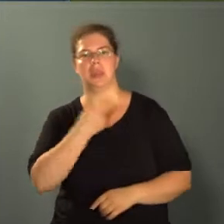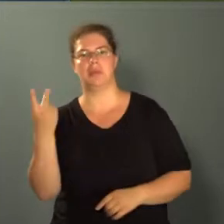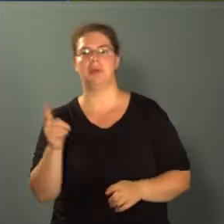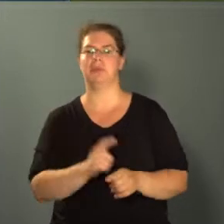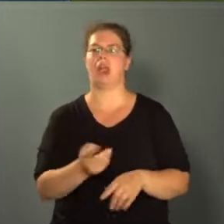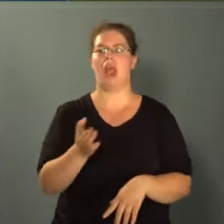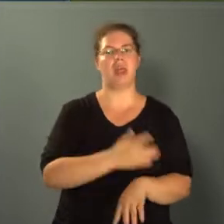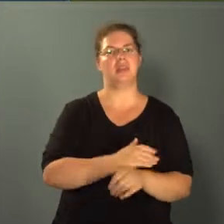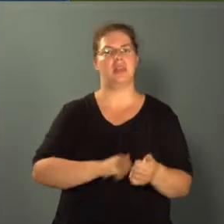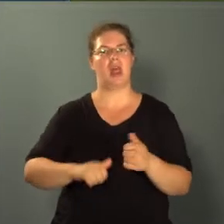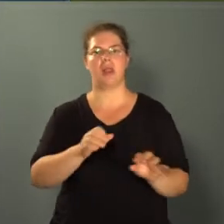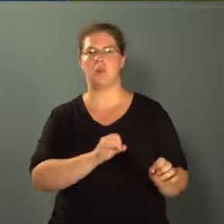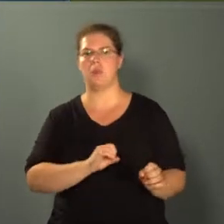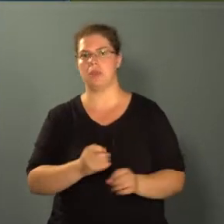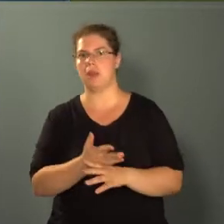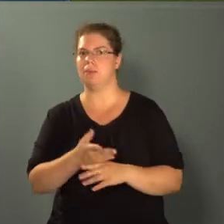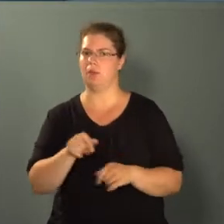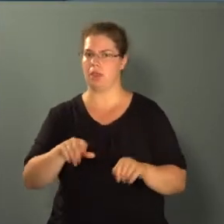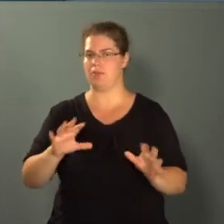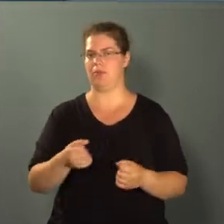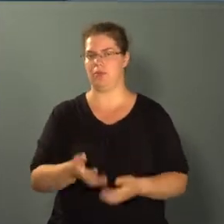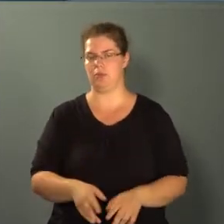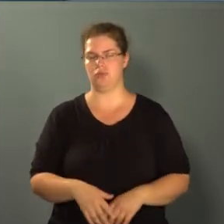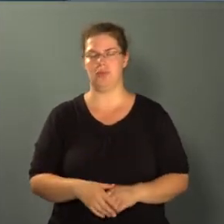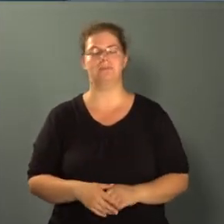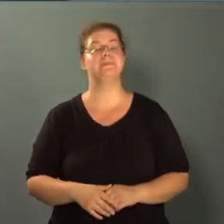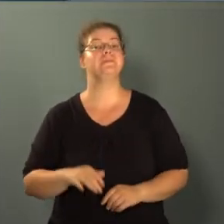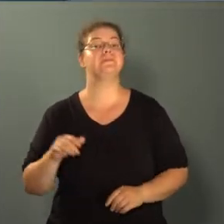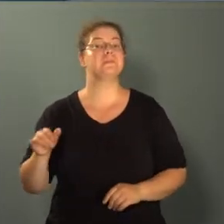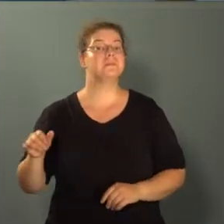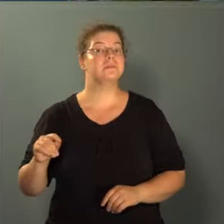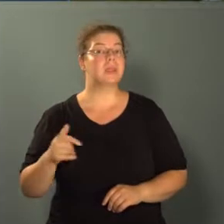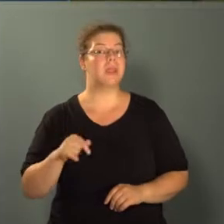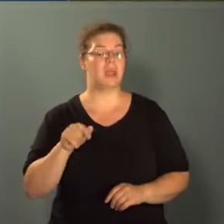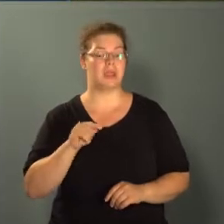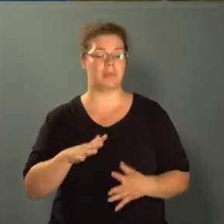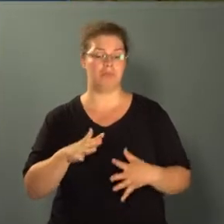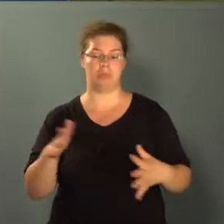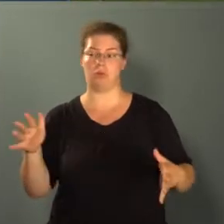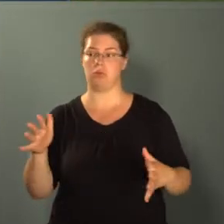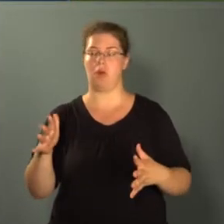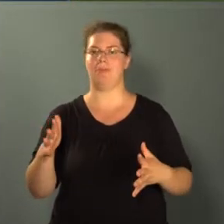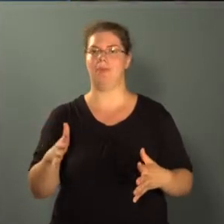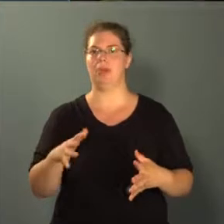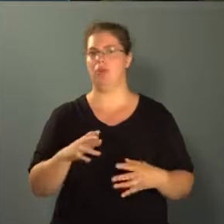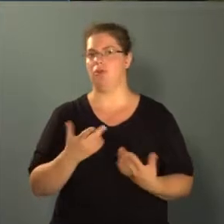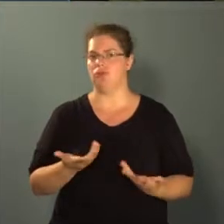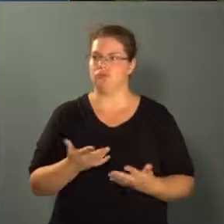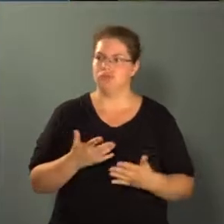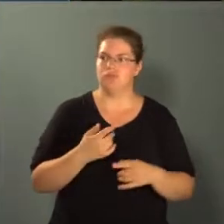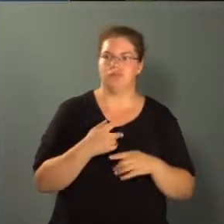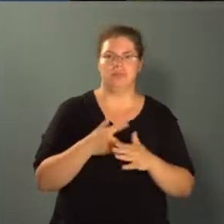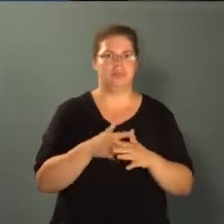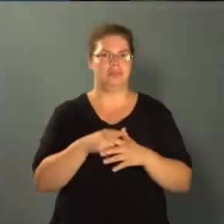háttért előteremtve azért, hogy ez megvalósuljon. Egyébként ez egy hatalmas falat, ez a